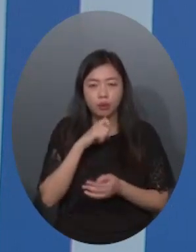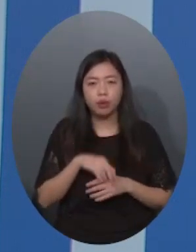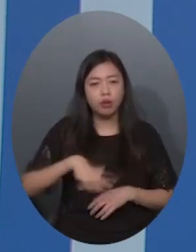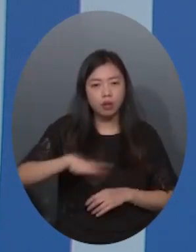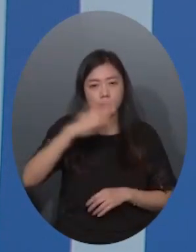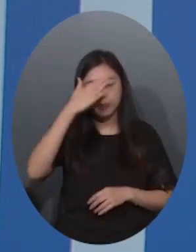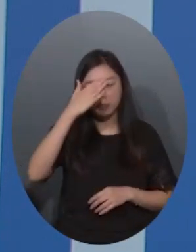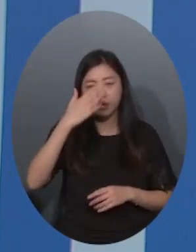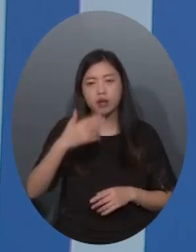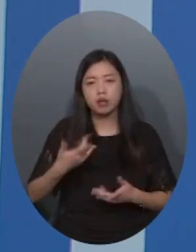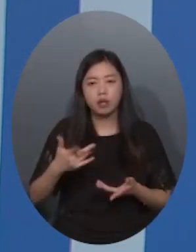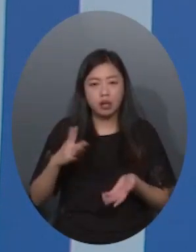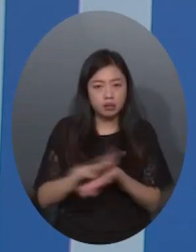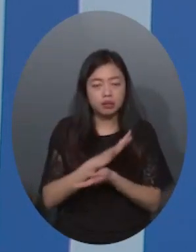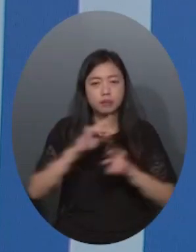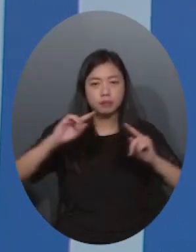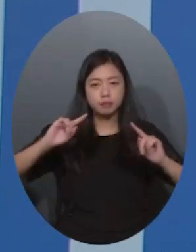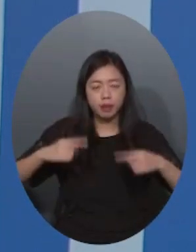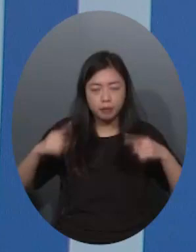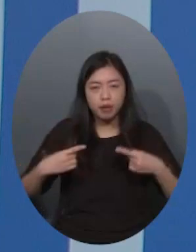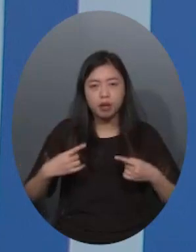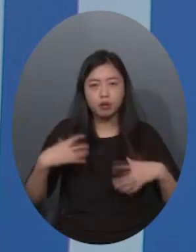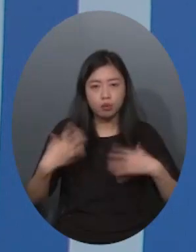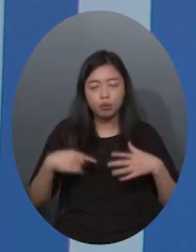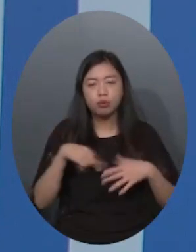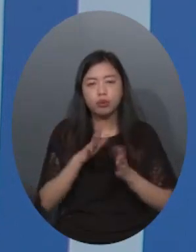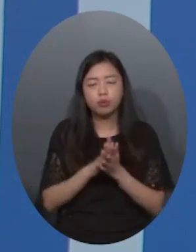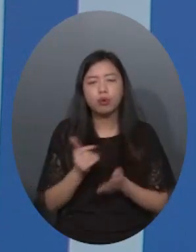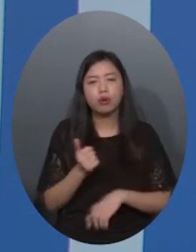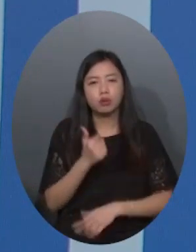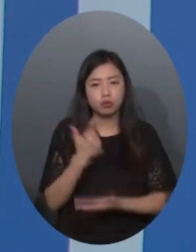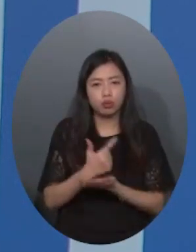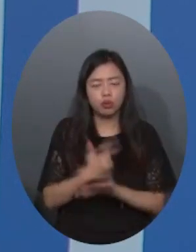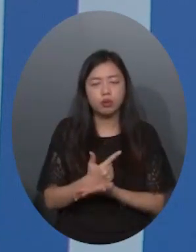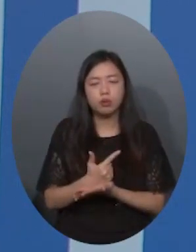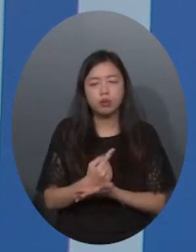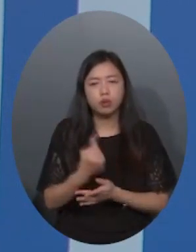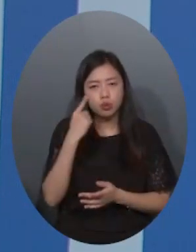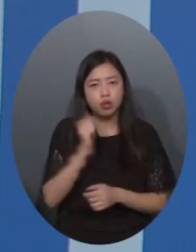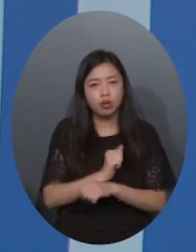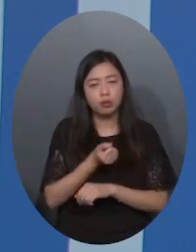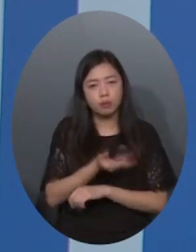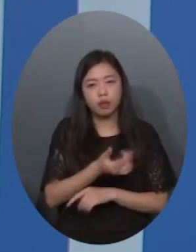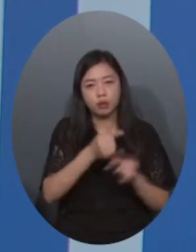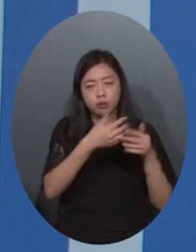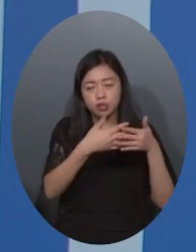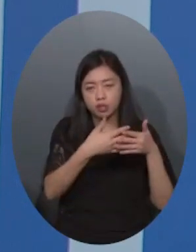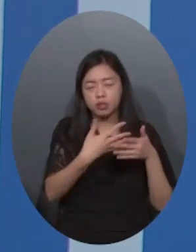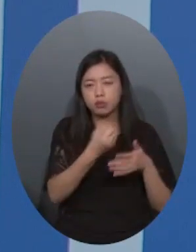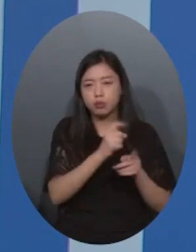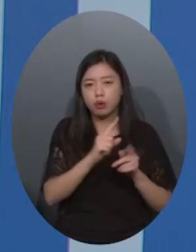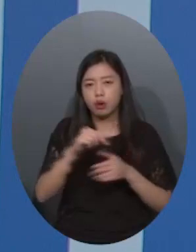白周年成員大會是一個重要的場合，提供機會給股東和董事局及管理層會